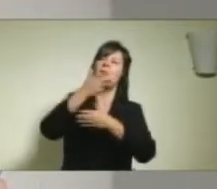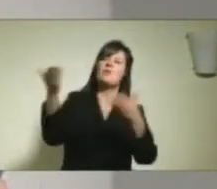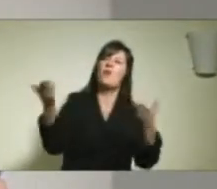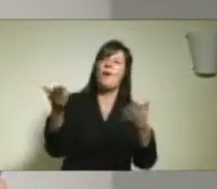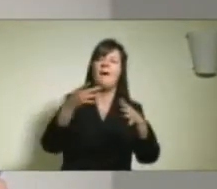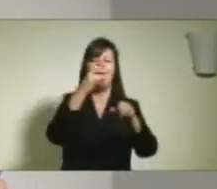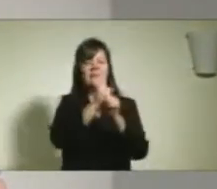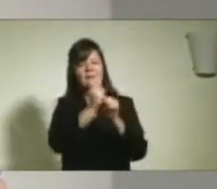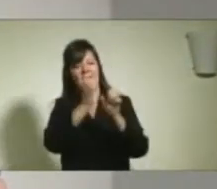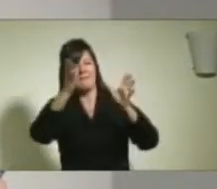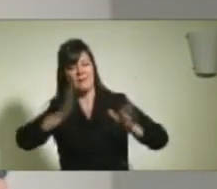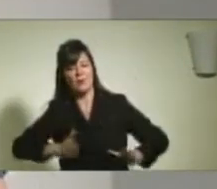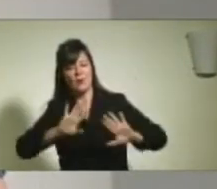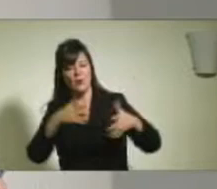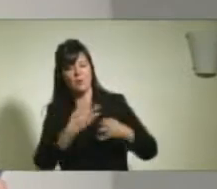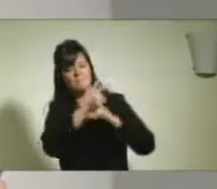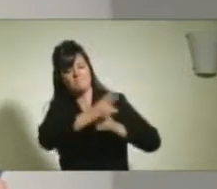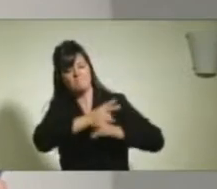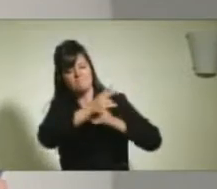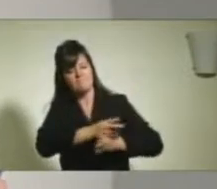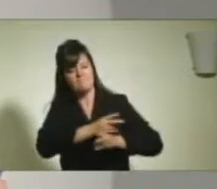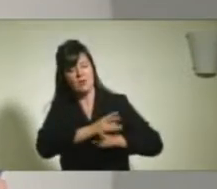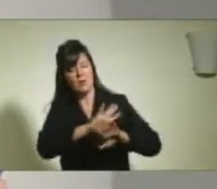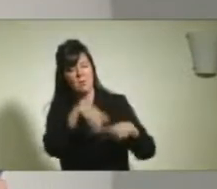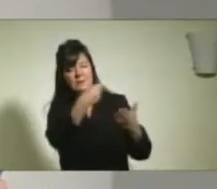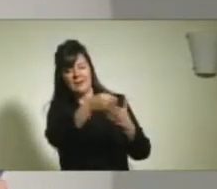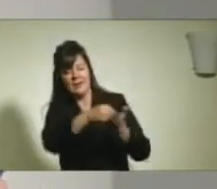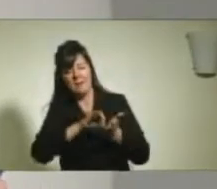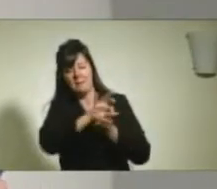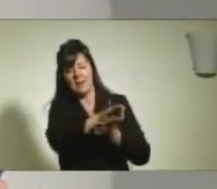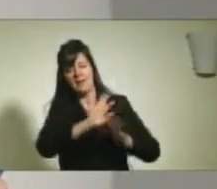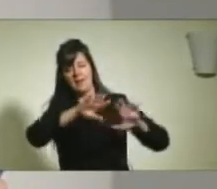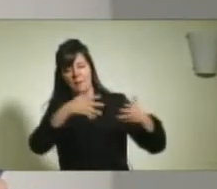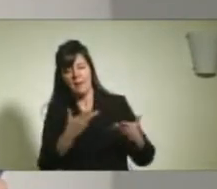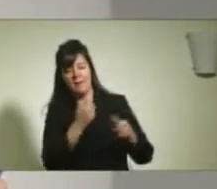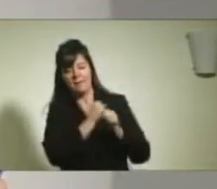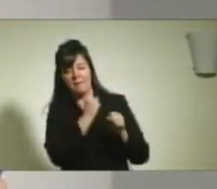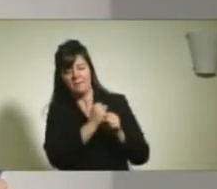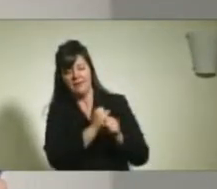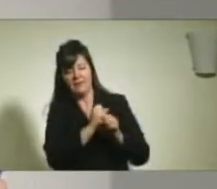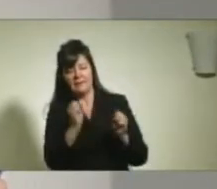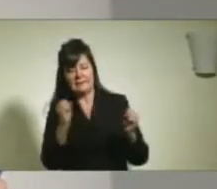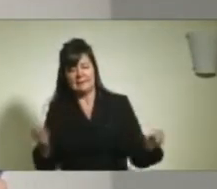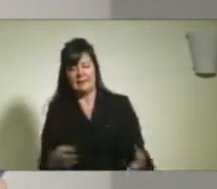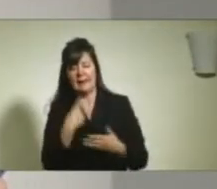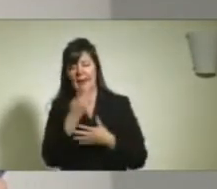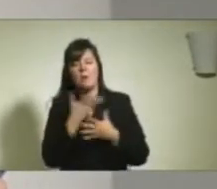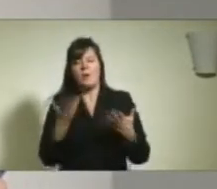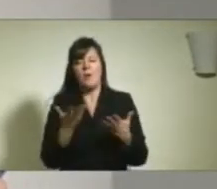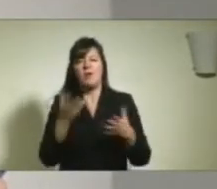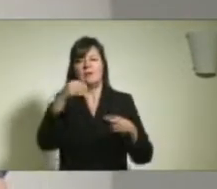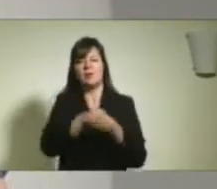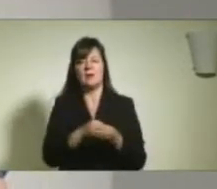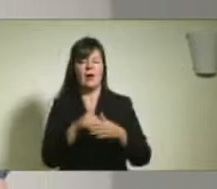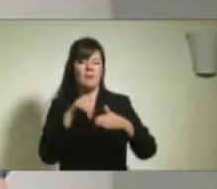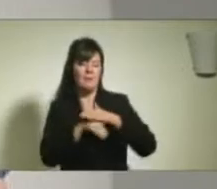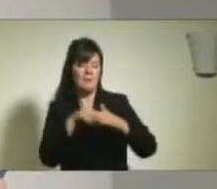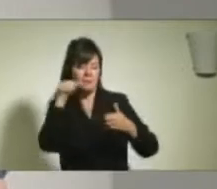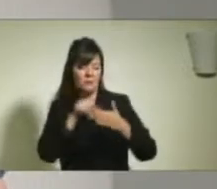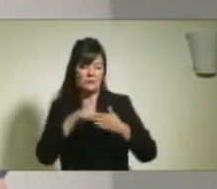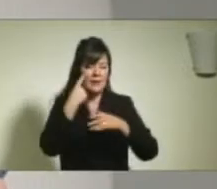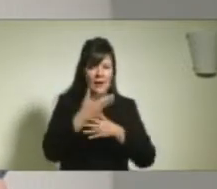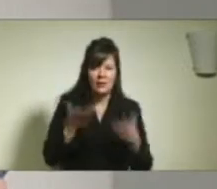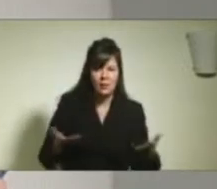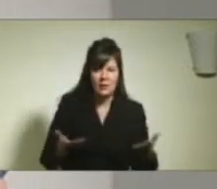sont-ils traités par ces institutions? Comment sont-ils payés? Quel genre d'emploi sommes-nous en train de créer? Quel genre de société